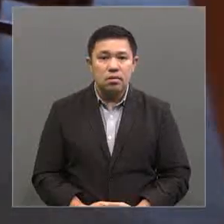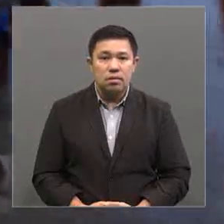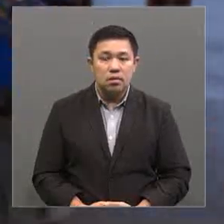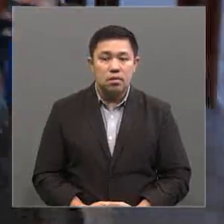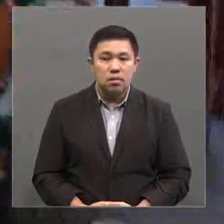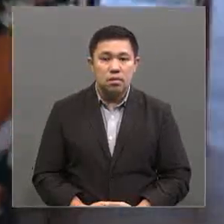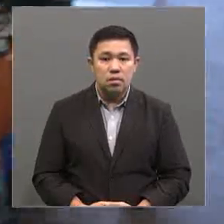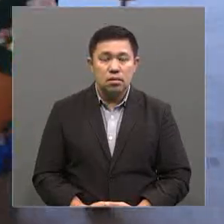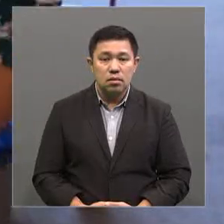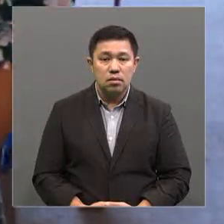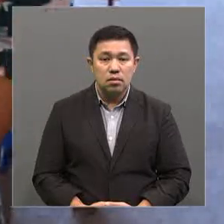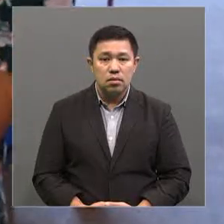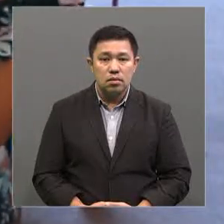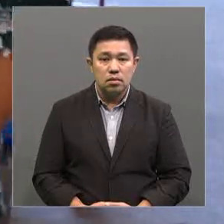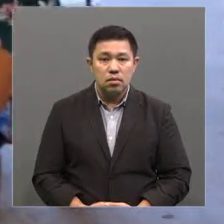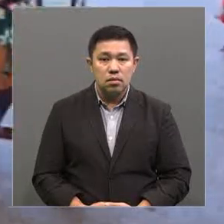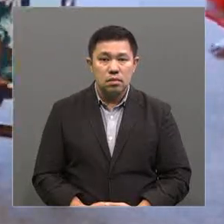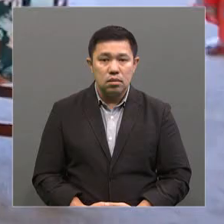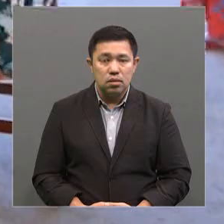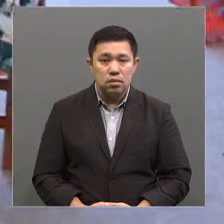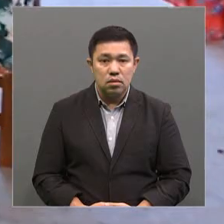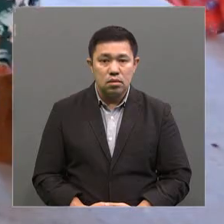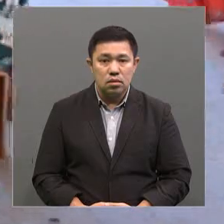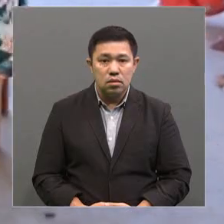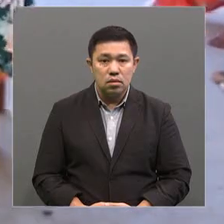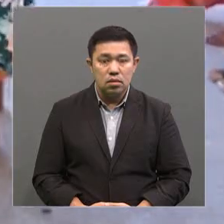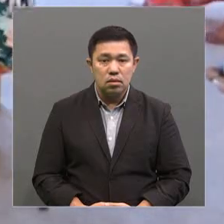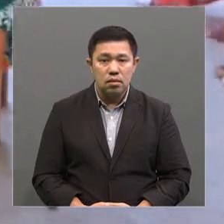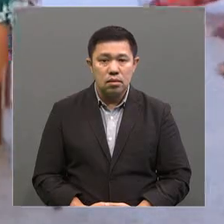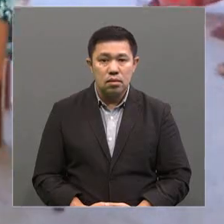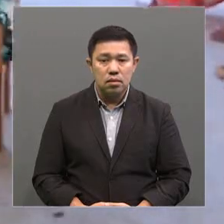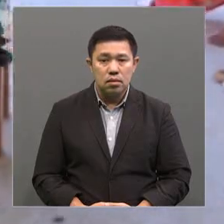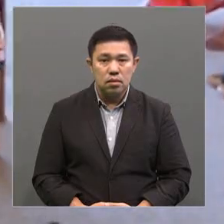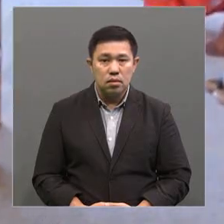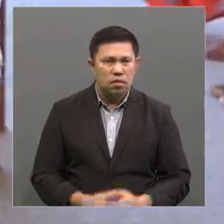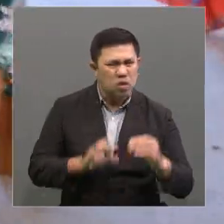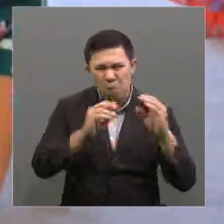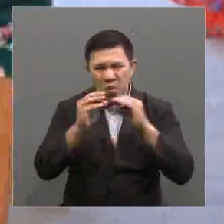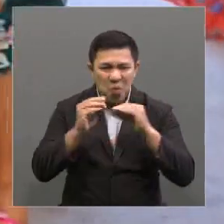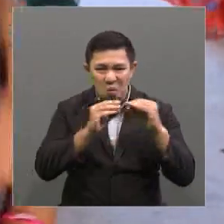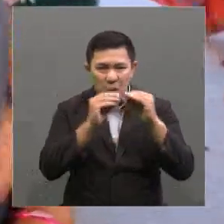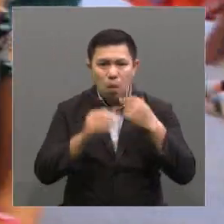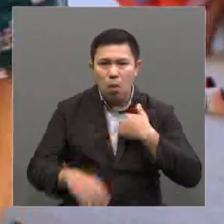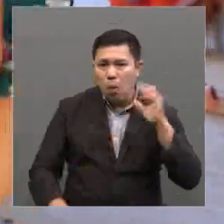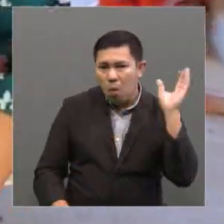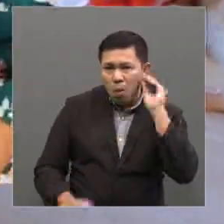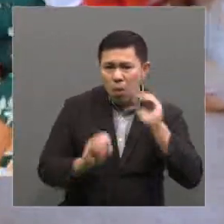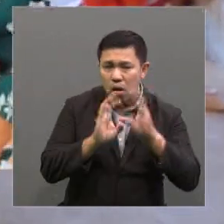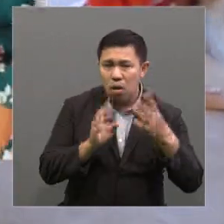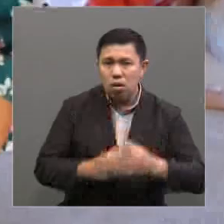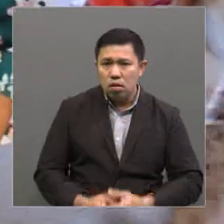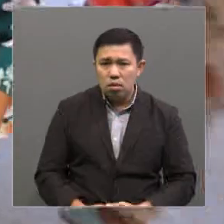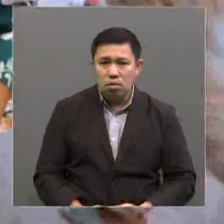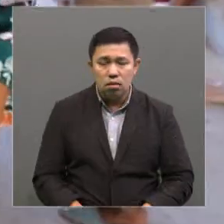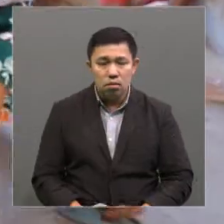ครับน้องกินให้กินเยออบนใหดนี่บนบนหู 3ตัวดบนบวชให้หนูด้วยคิด